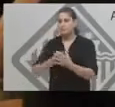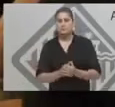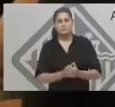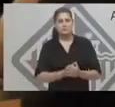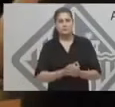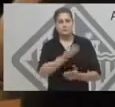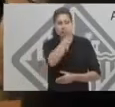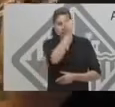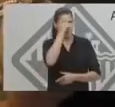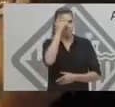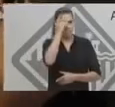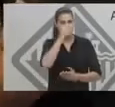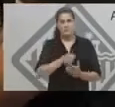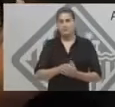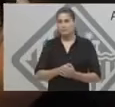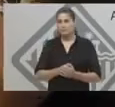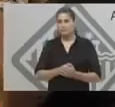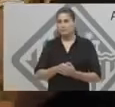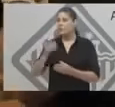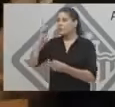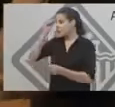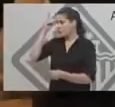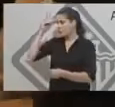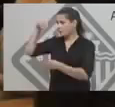Durán Cladera Margarita. Margalida Durán.